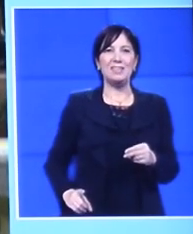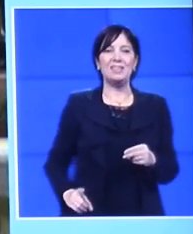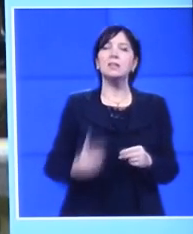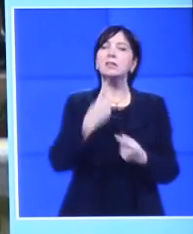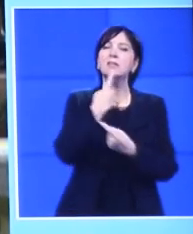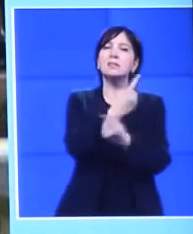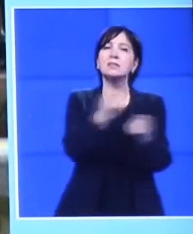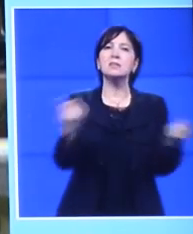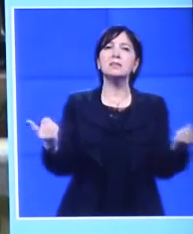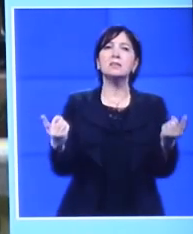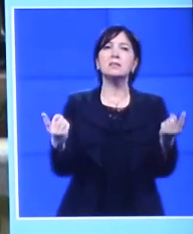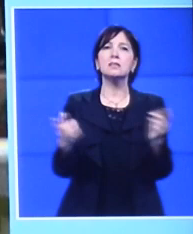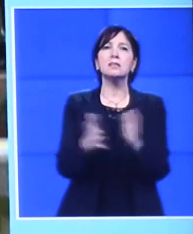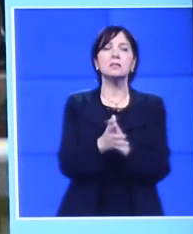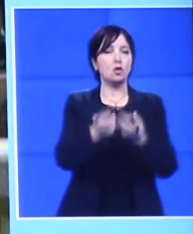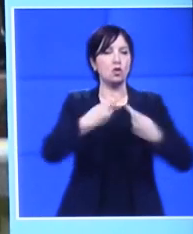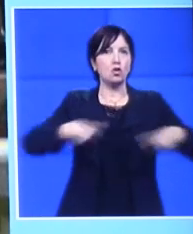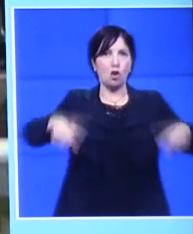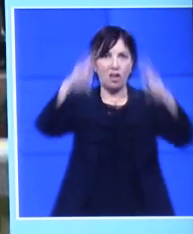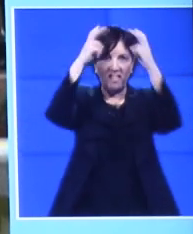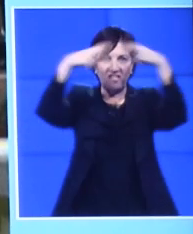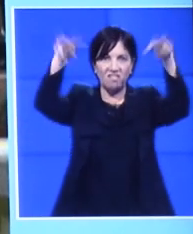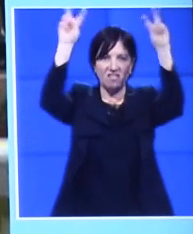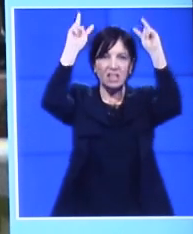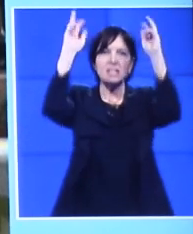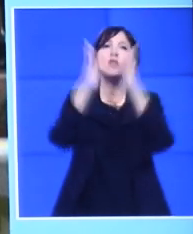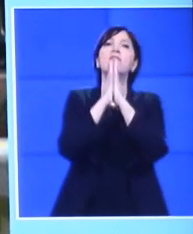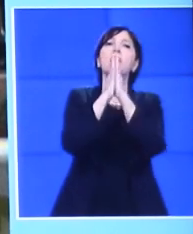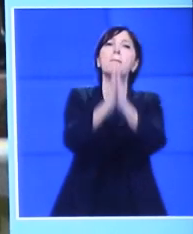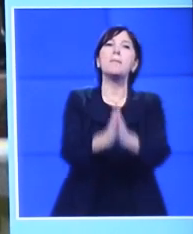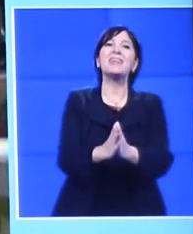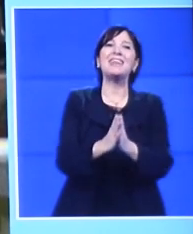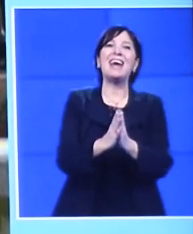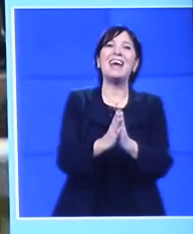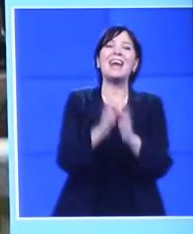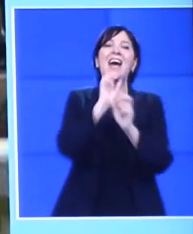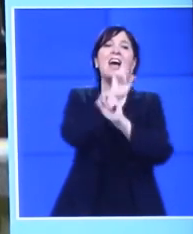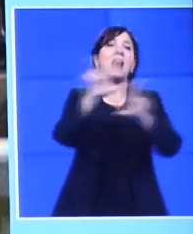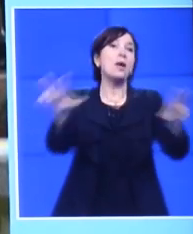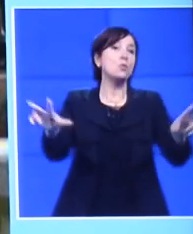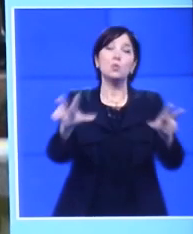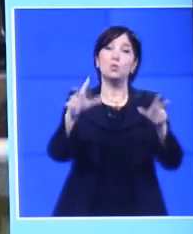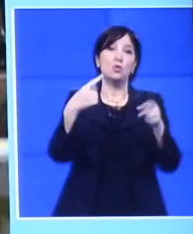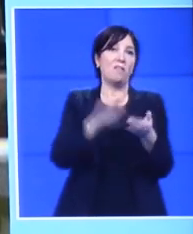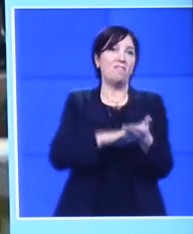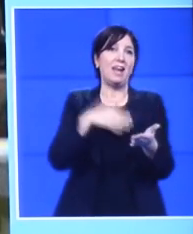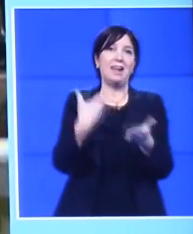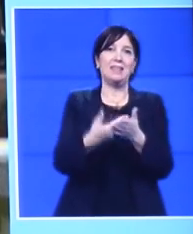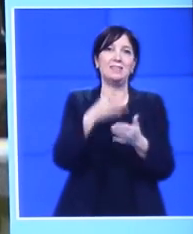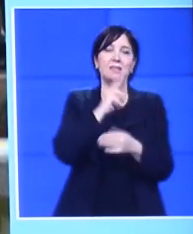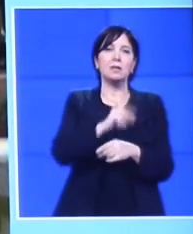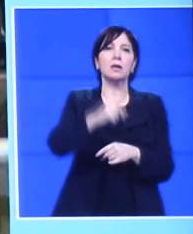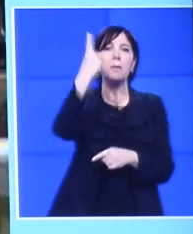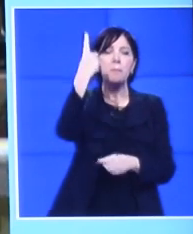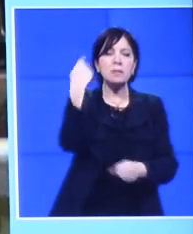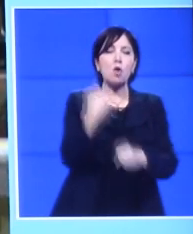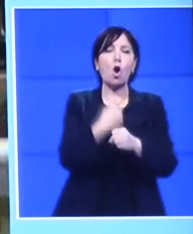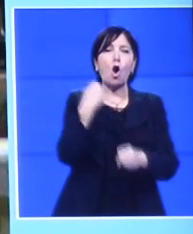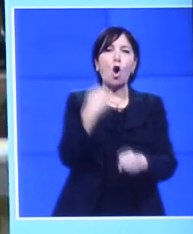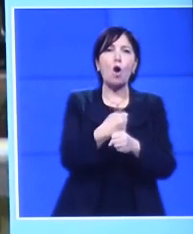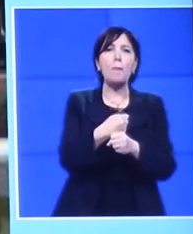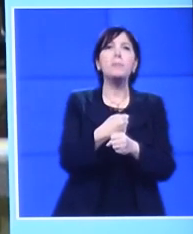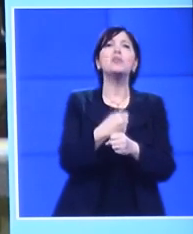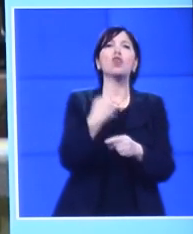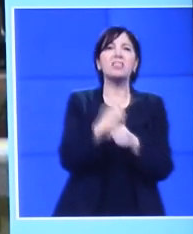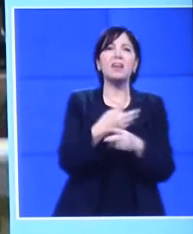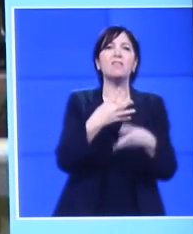disse: e a noi, vescovi, la preghiera è l'annuncio della parola. Il primo compito di un vescovo è